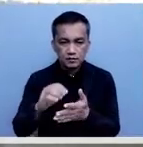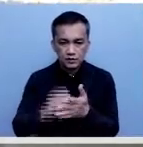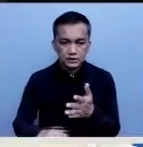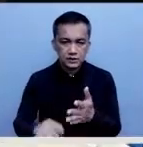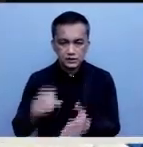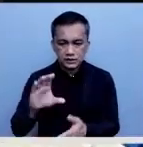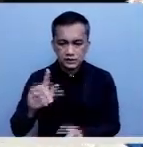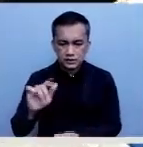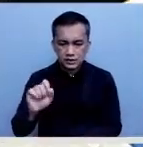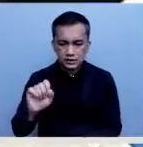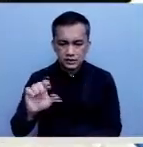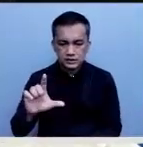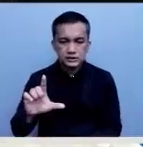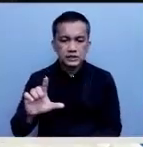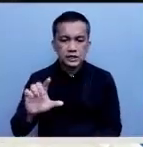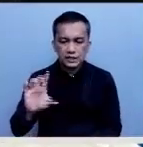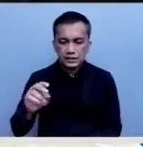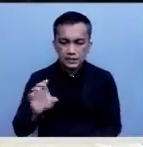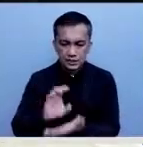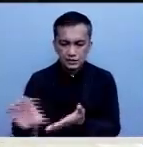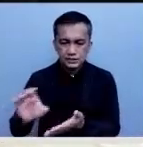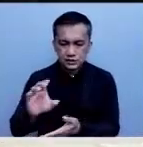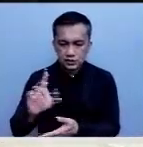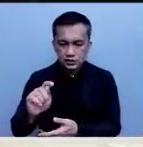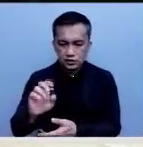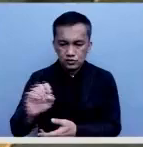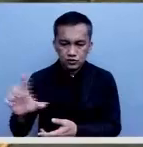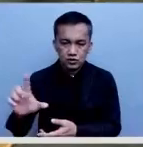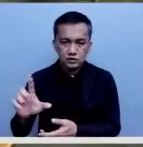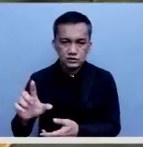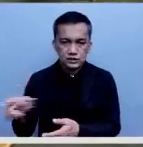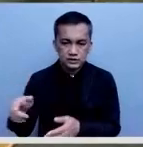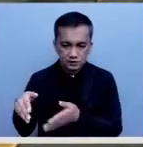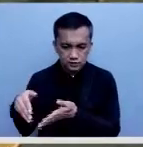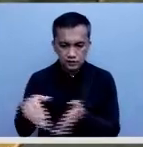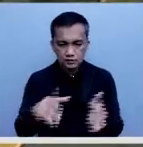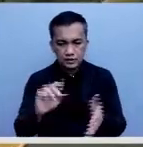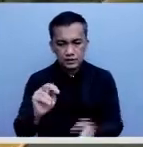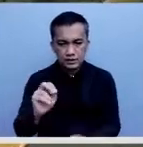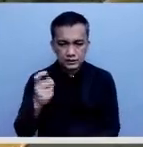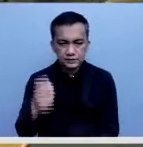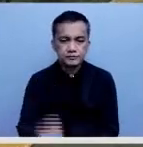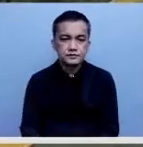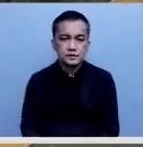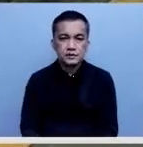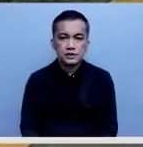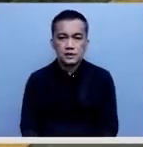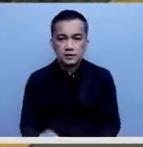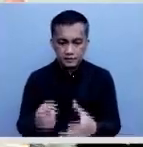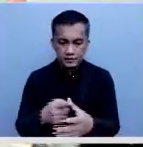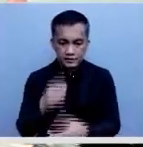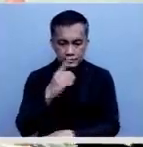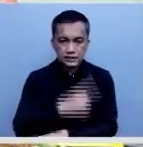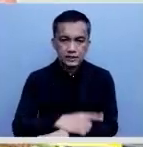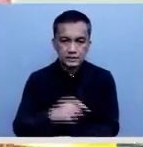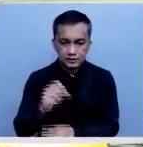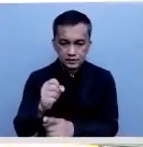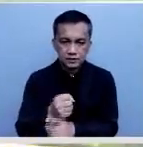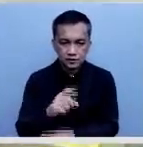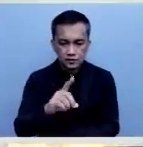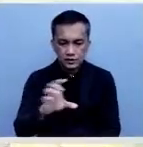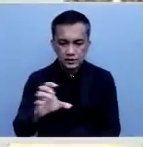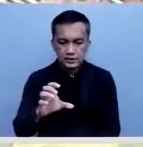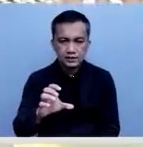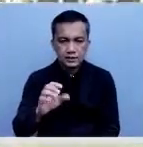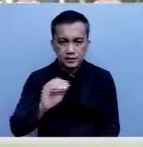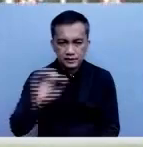mga cash toll booths sa kahabaan ng NLEX. Simula ngayong unang araw ng Setyembre, 100% cashless